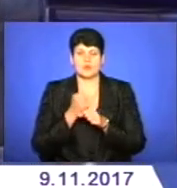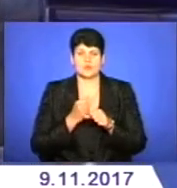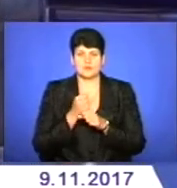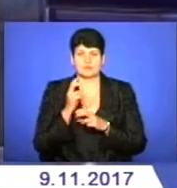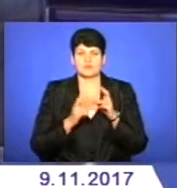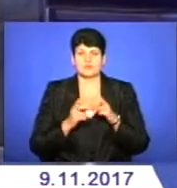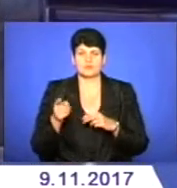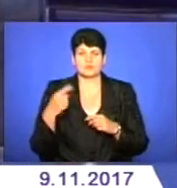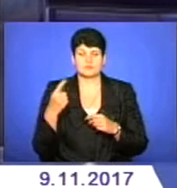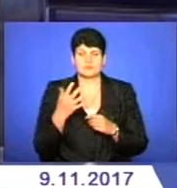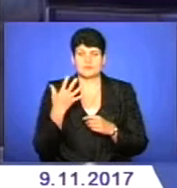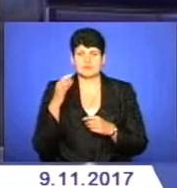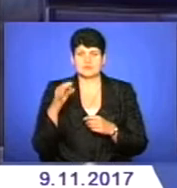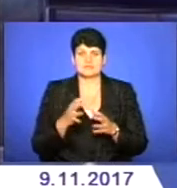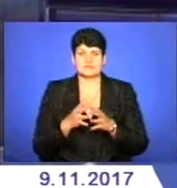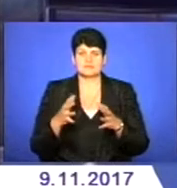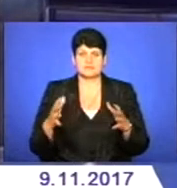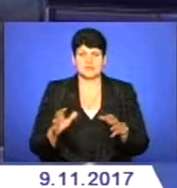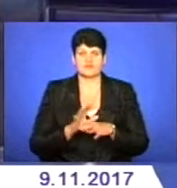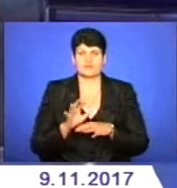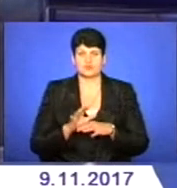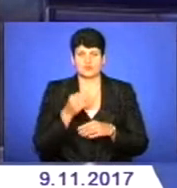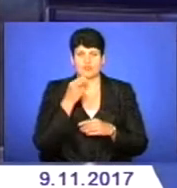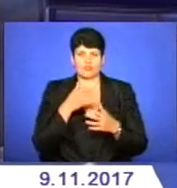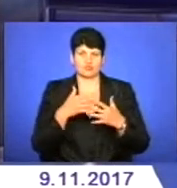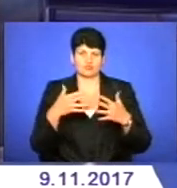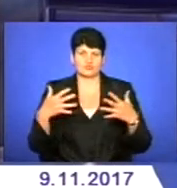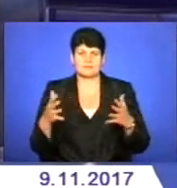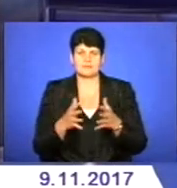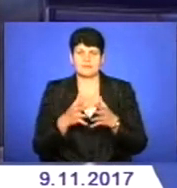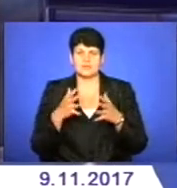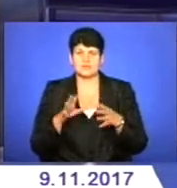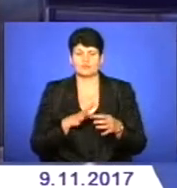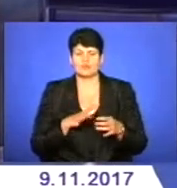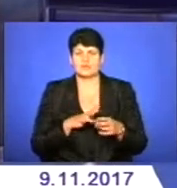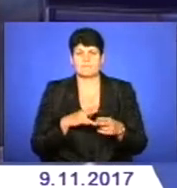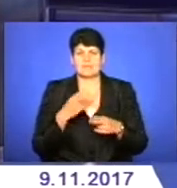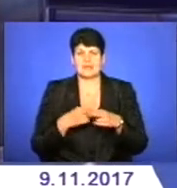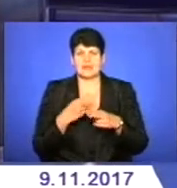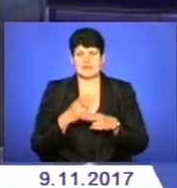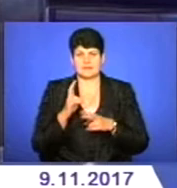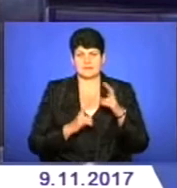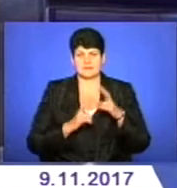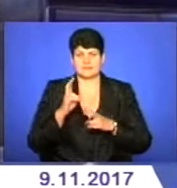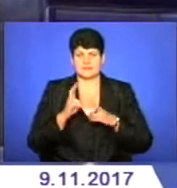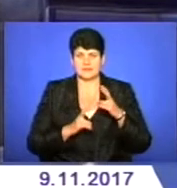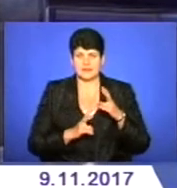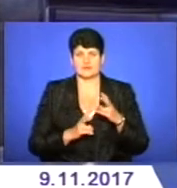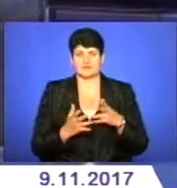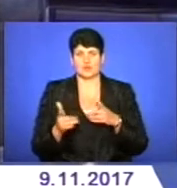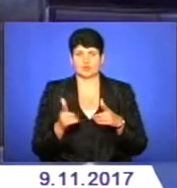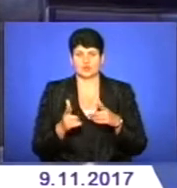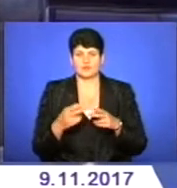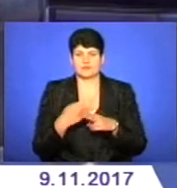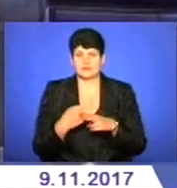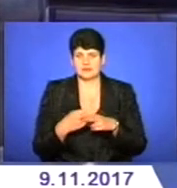на 5% збільшили випуск продукції. Більшого зростання досягли підприємства металургійного виробництва, готових металевих